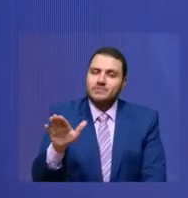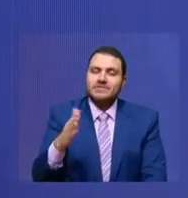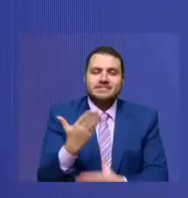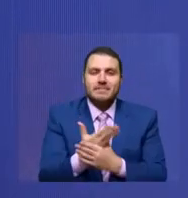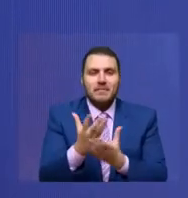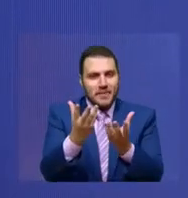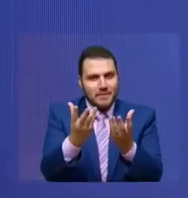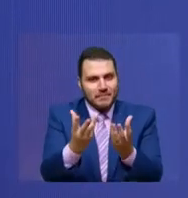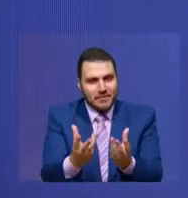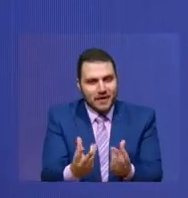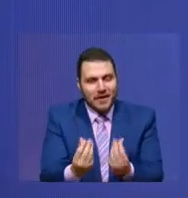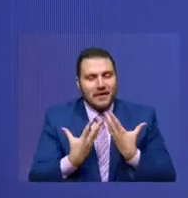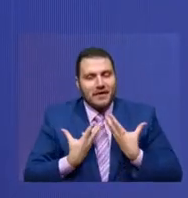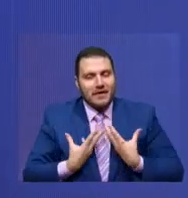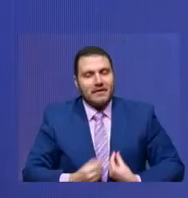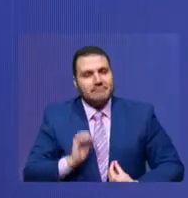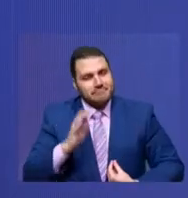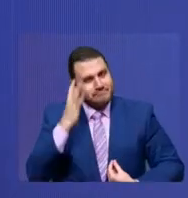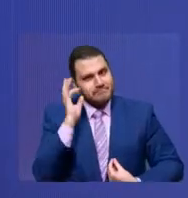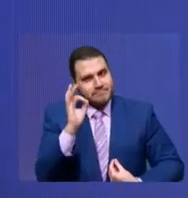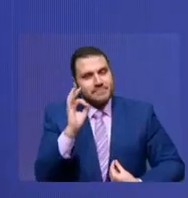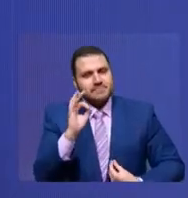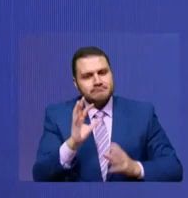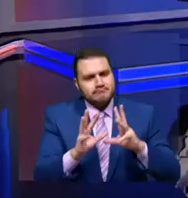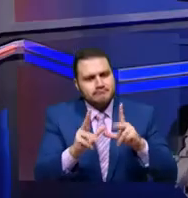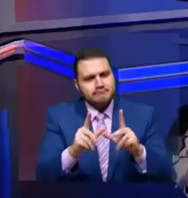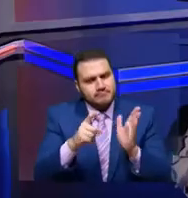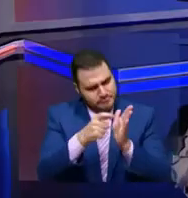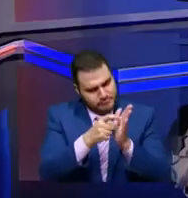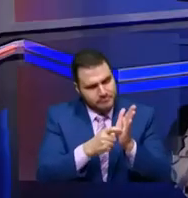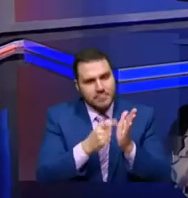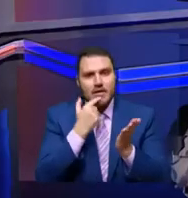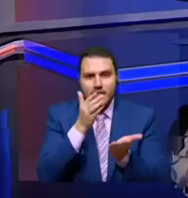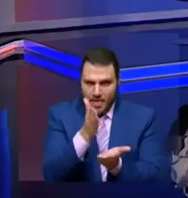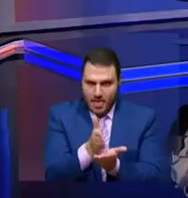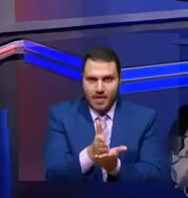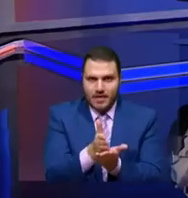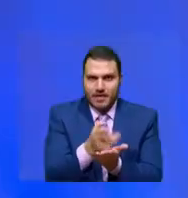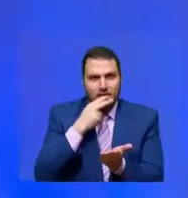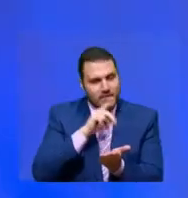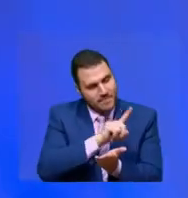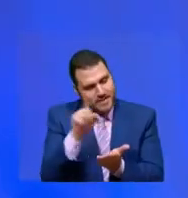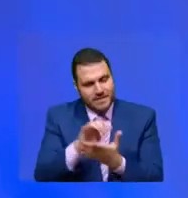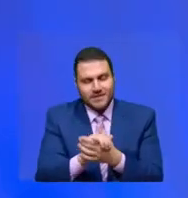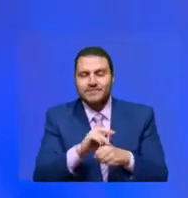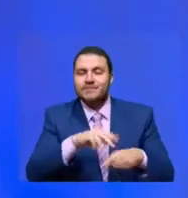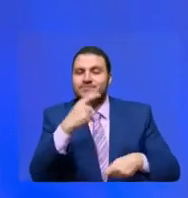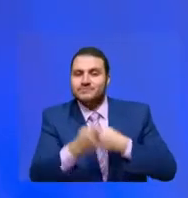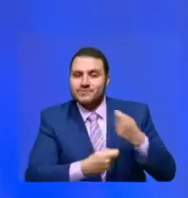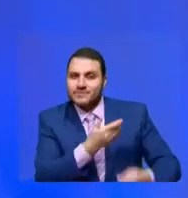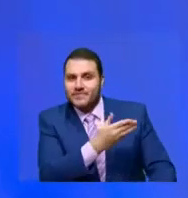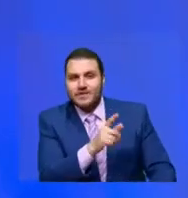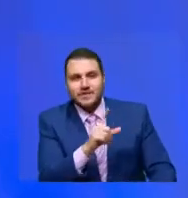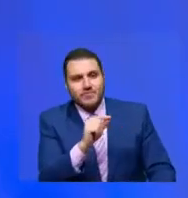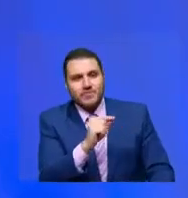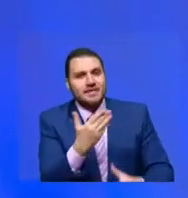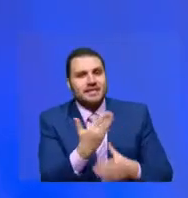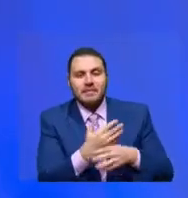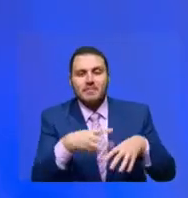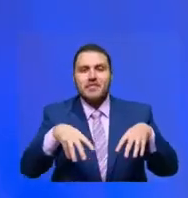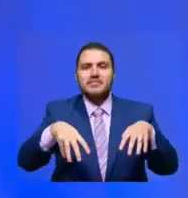من خلال معلومات طبية سليمة. أكيد، وجهود مميزة لهذا المركز الذي يعتبر خط